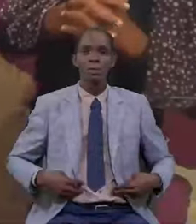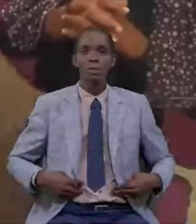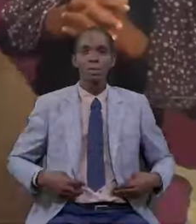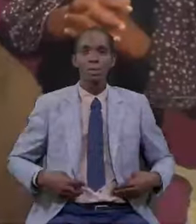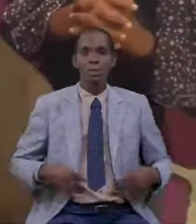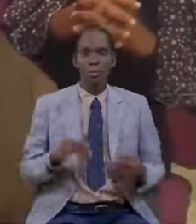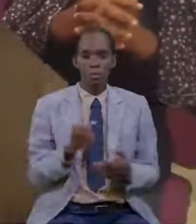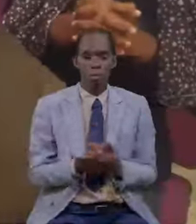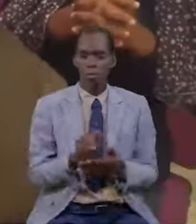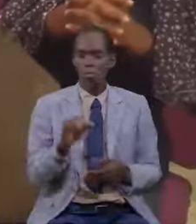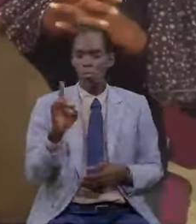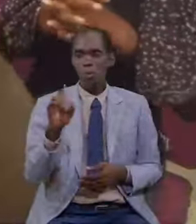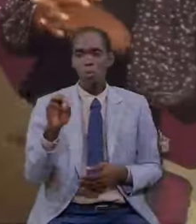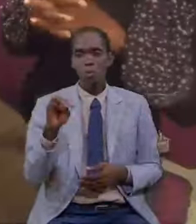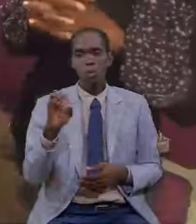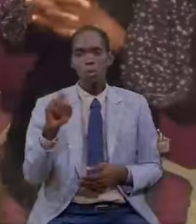domestique,